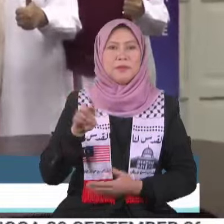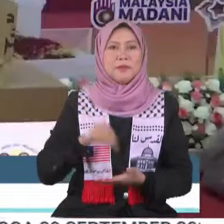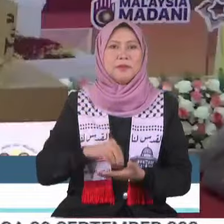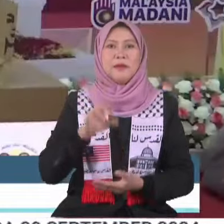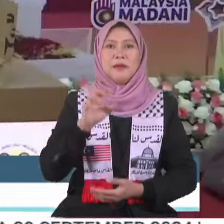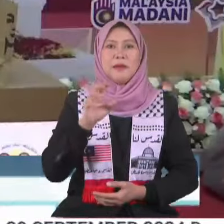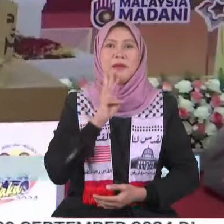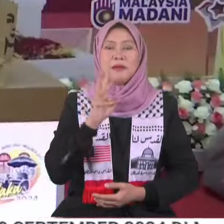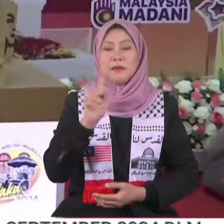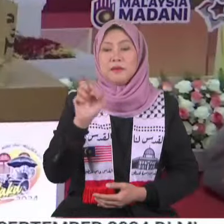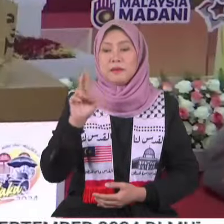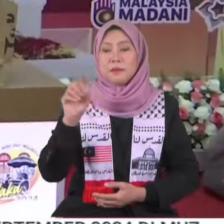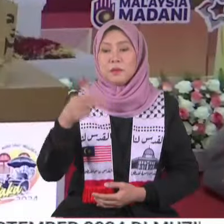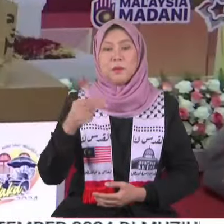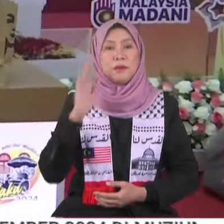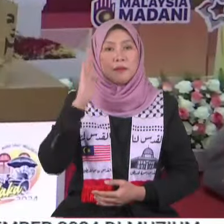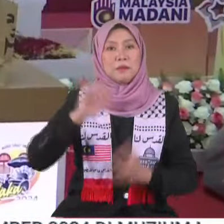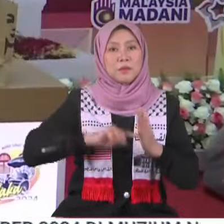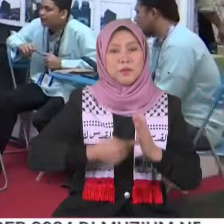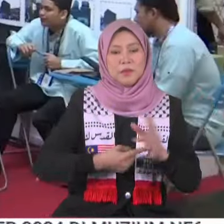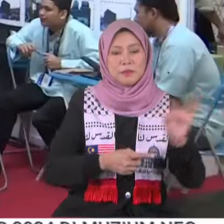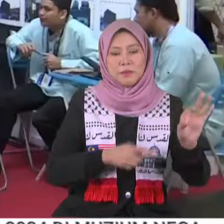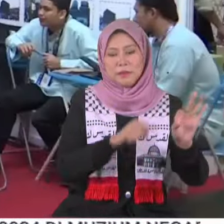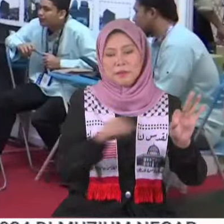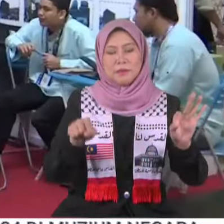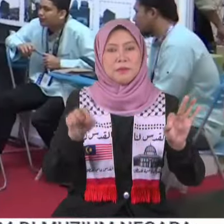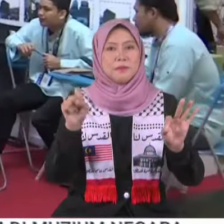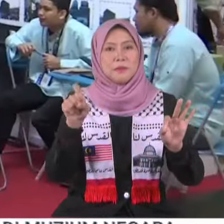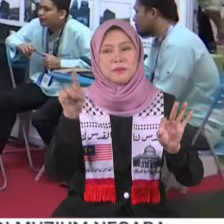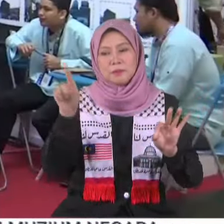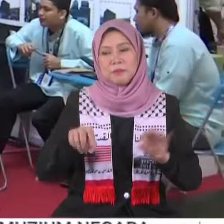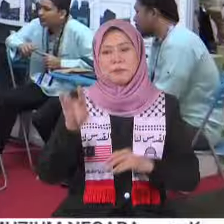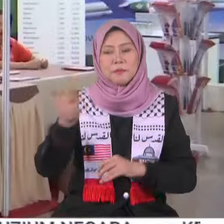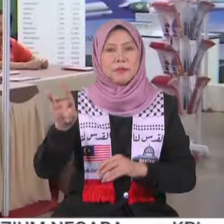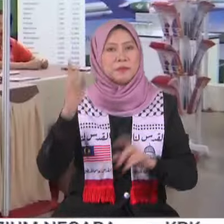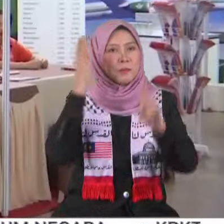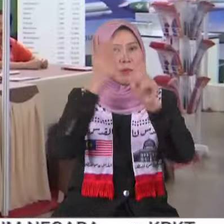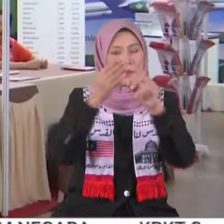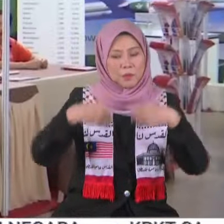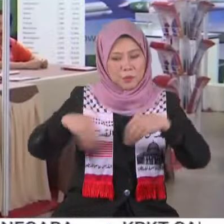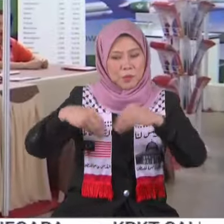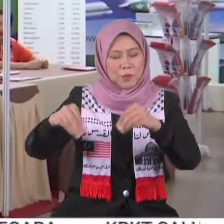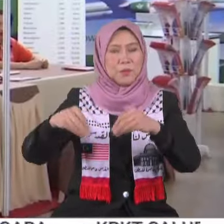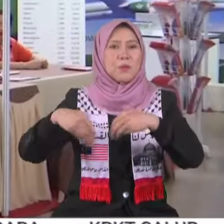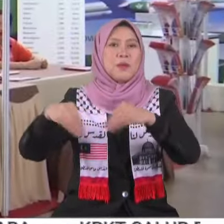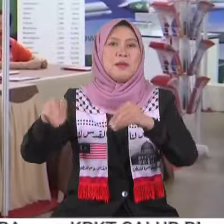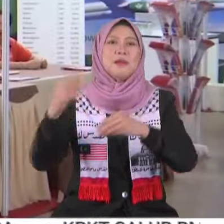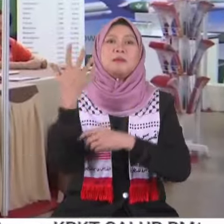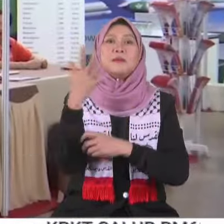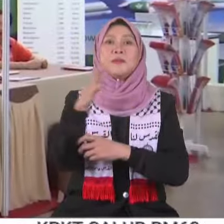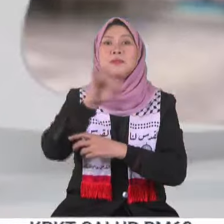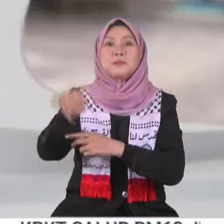Ikroh. Matafair akan berlangsung 9 hingga 11 Ogos ini menyasarkan nilai jualan RM15 juta.